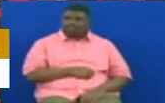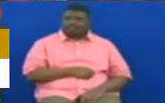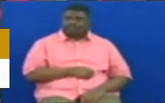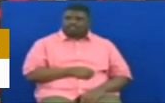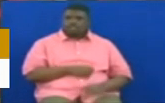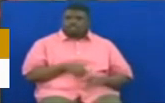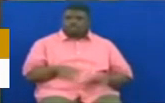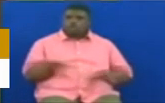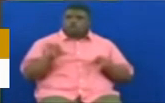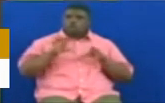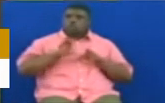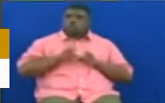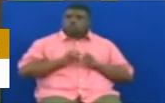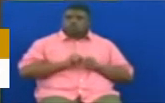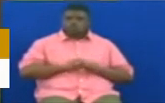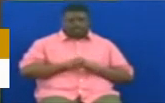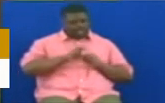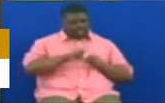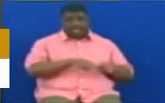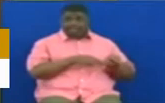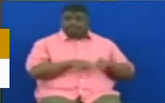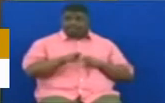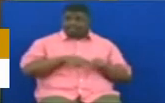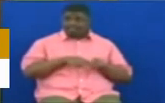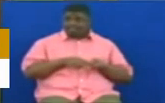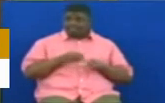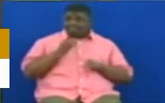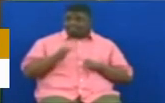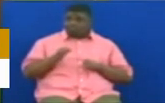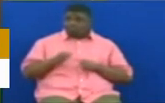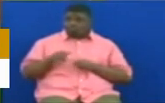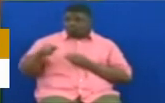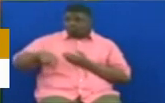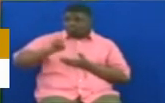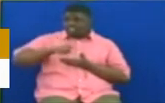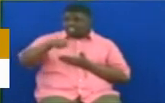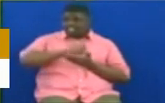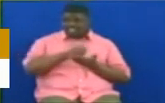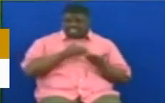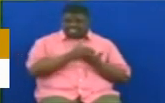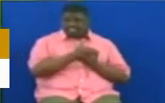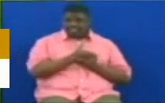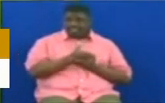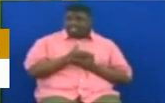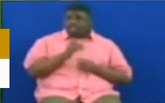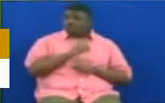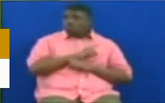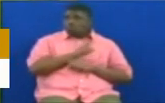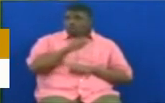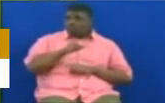concluding agreements for fisheries access by non-citizens and